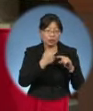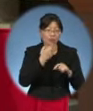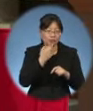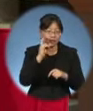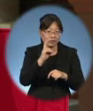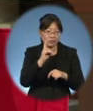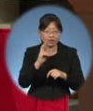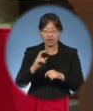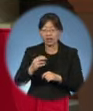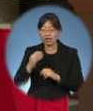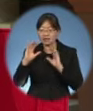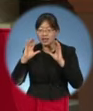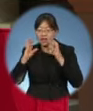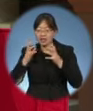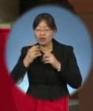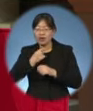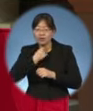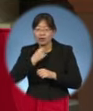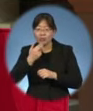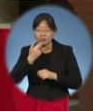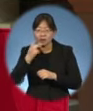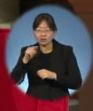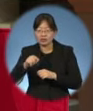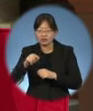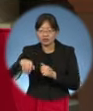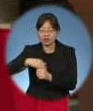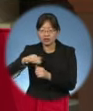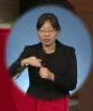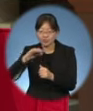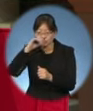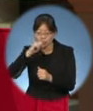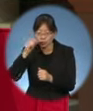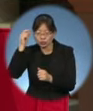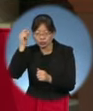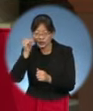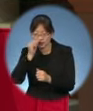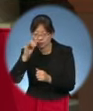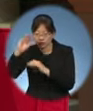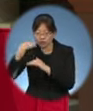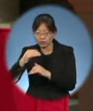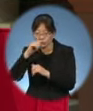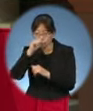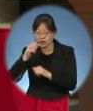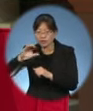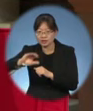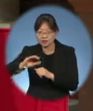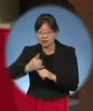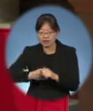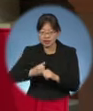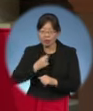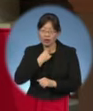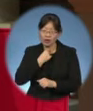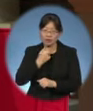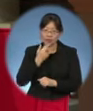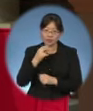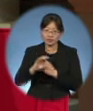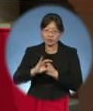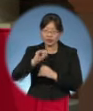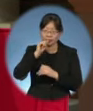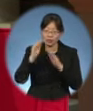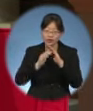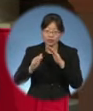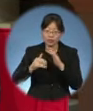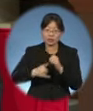사실은 아무리 그것이 그 자극 자체가 훌륭하고 그 교육 내용이 훌륭해도 아이가 원하지 않으면 그건 결코